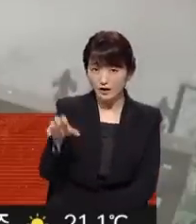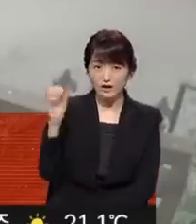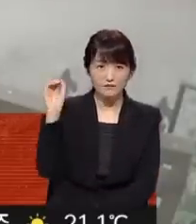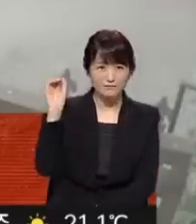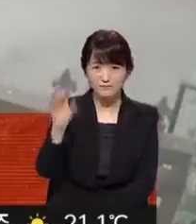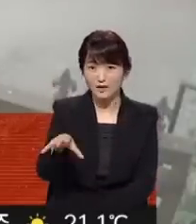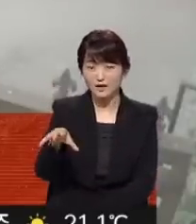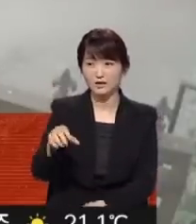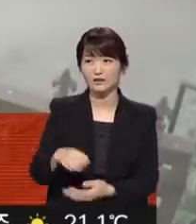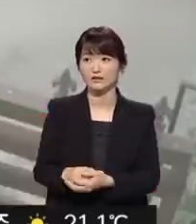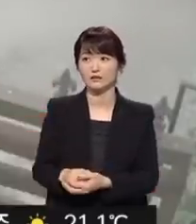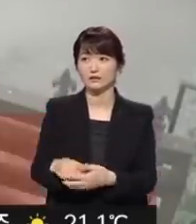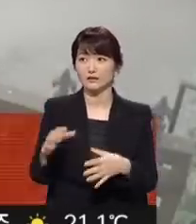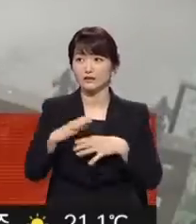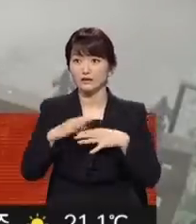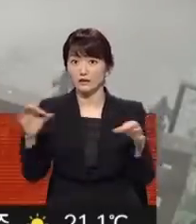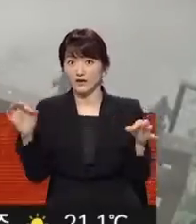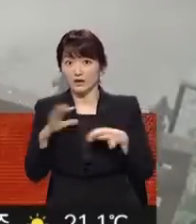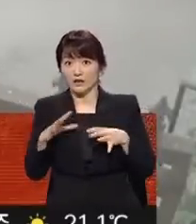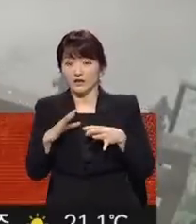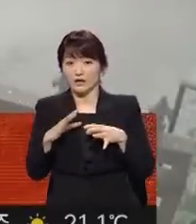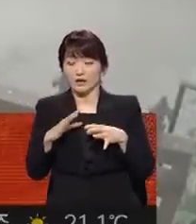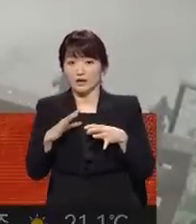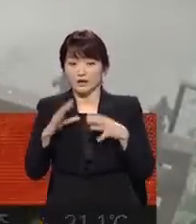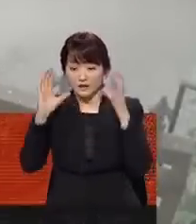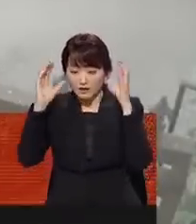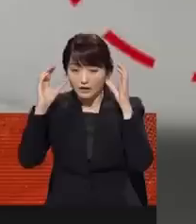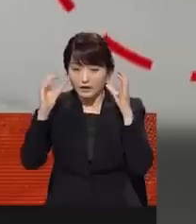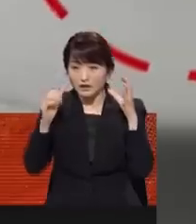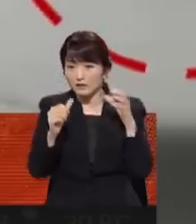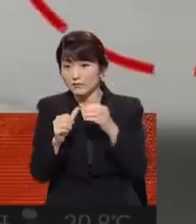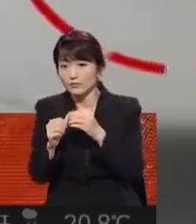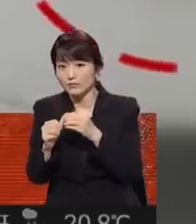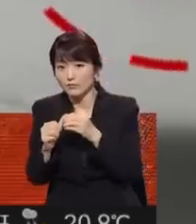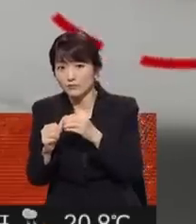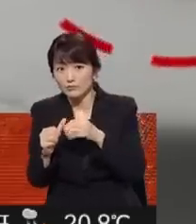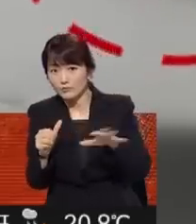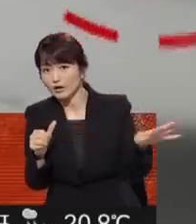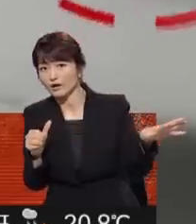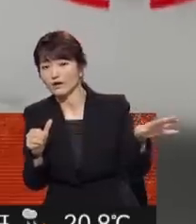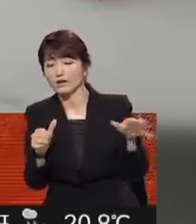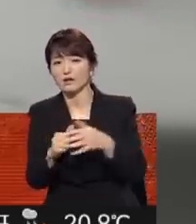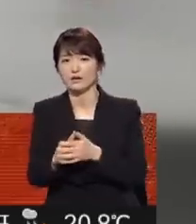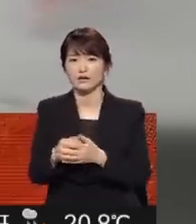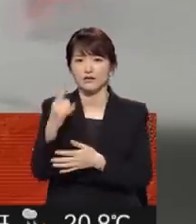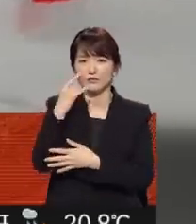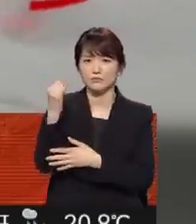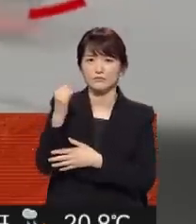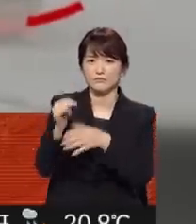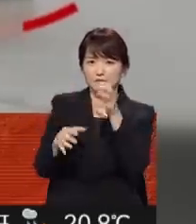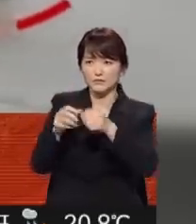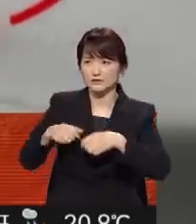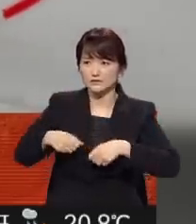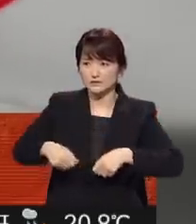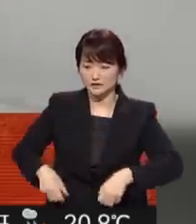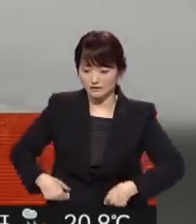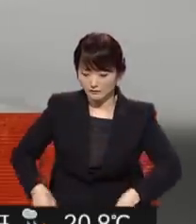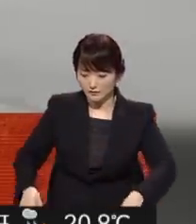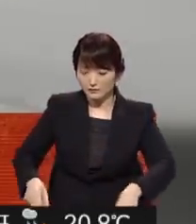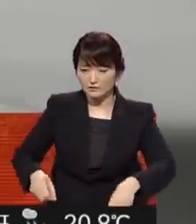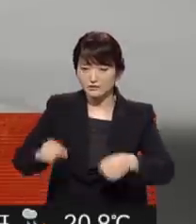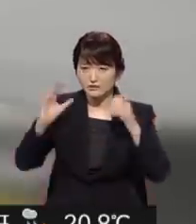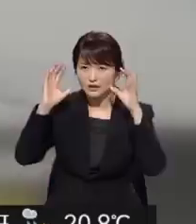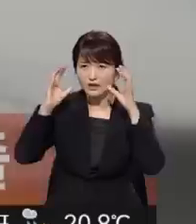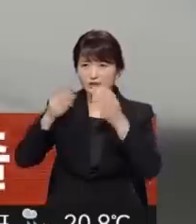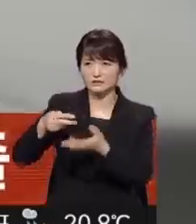향해서 힘껏 던집니다. 개들은 놀라 아이를 놓고 달아나 버리는데요. 이 아이 엄마는 바지가 벗겨진 채로 자리에서 일어난